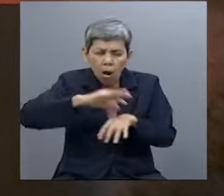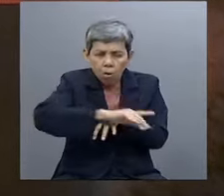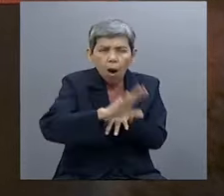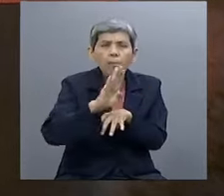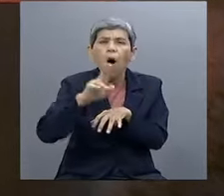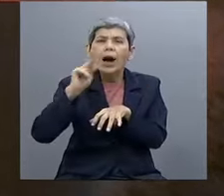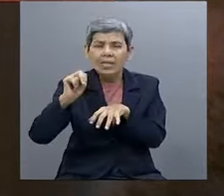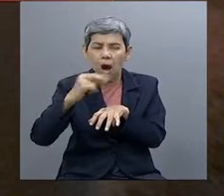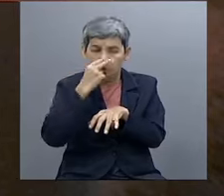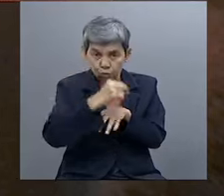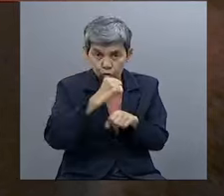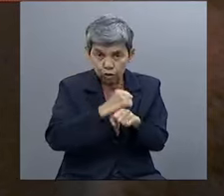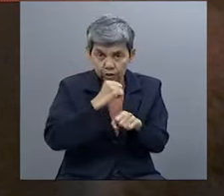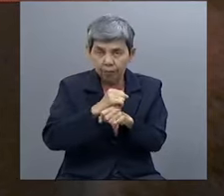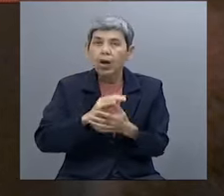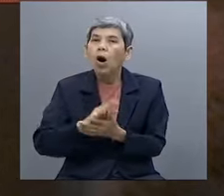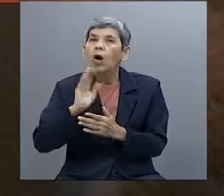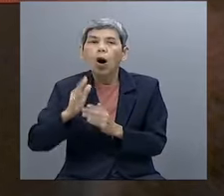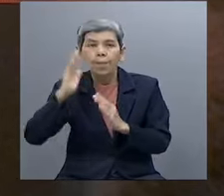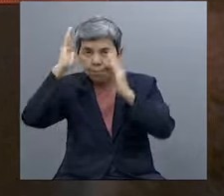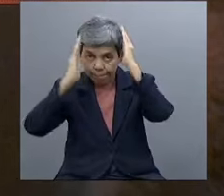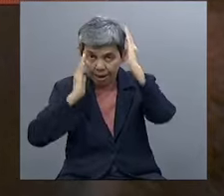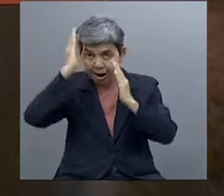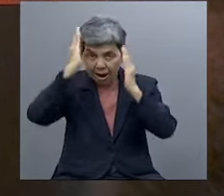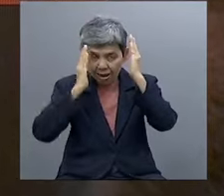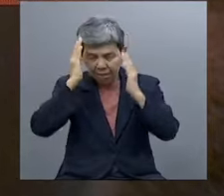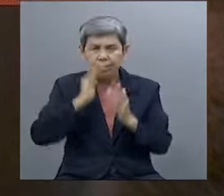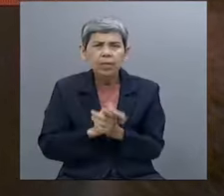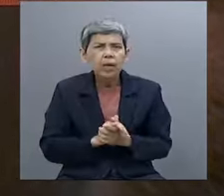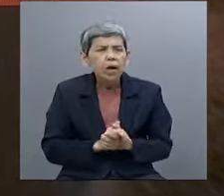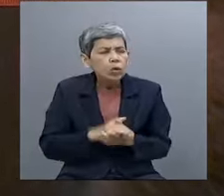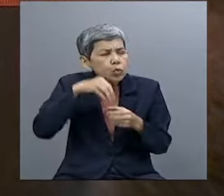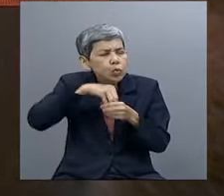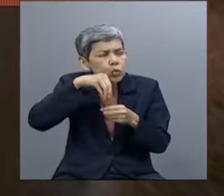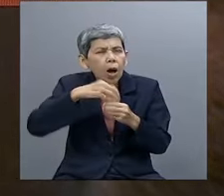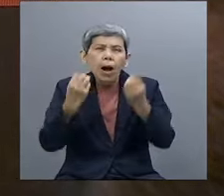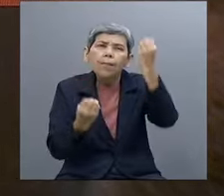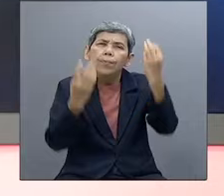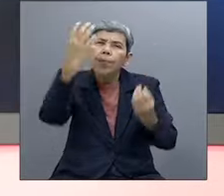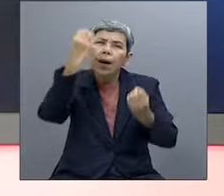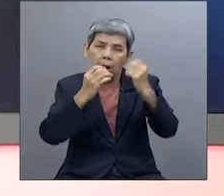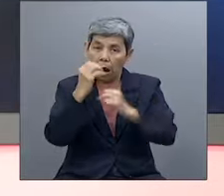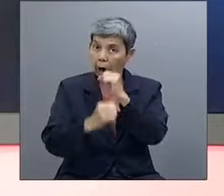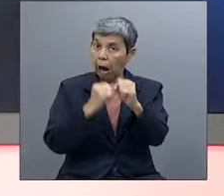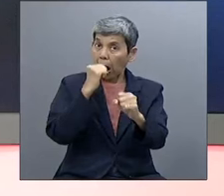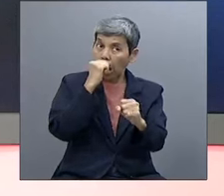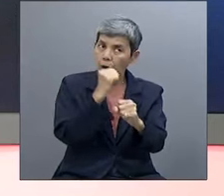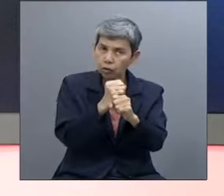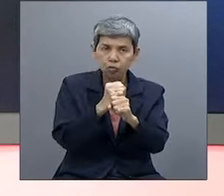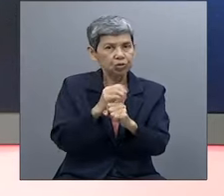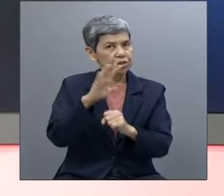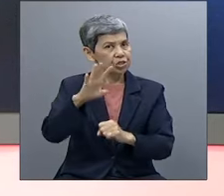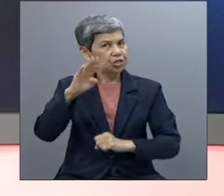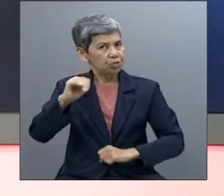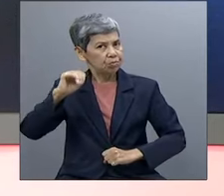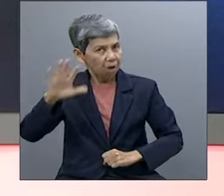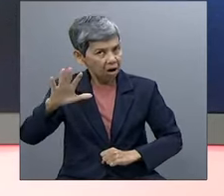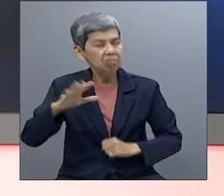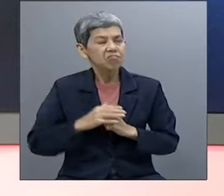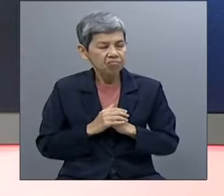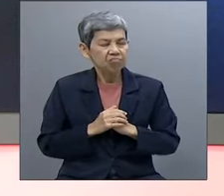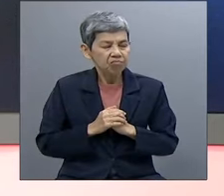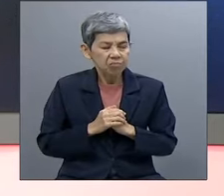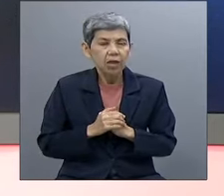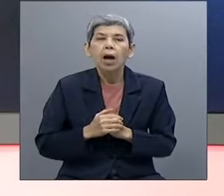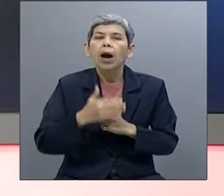สบาและาวะของมาเลเซียค่ะถ้าอาศัยอยู่ในป่าเนี่ยเขาจะมีอายุไขสูงสุด 45ปีนะคะโดยองค์การ